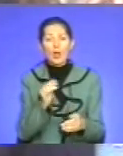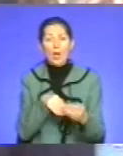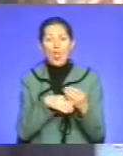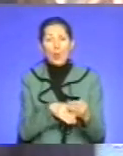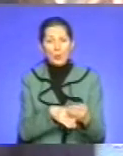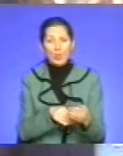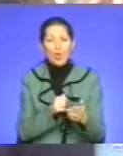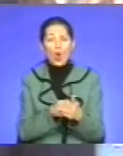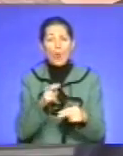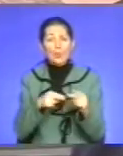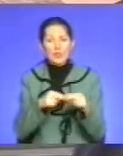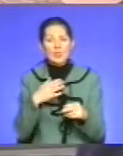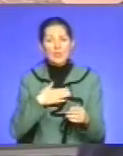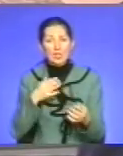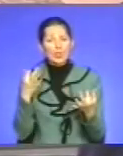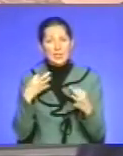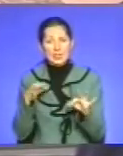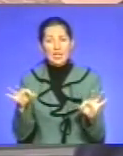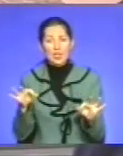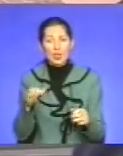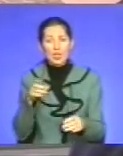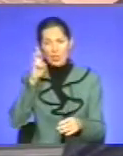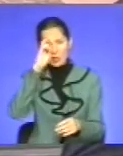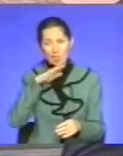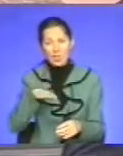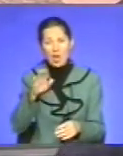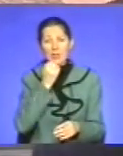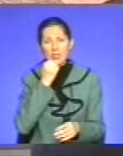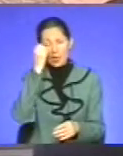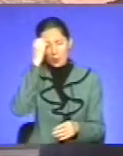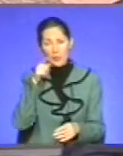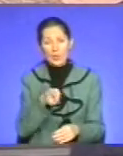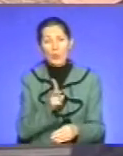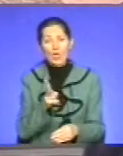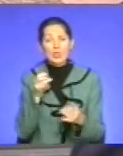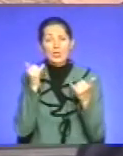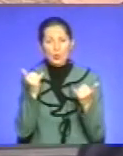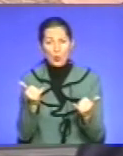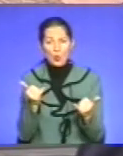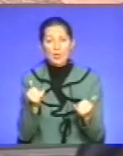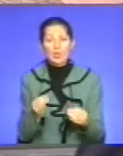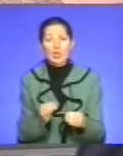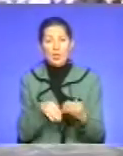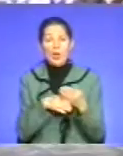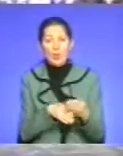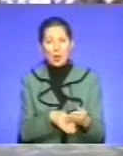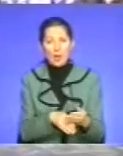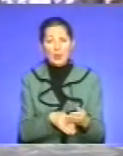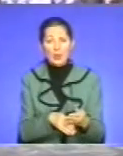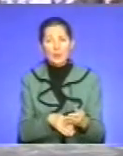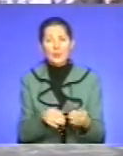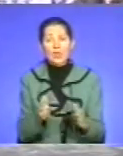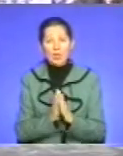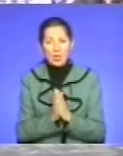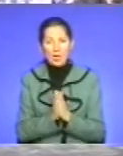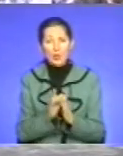будівництва нашої незалежної держави. Ми дякуємо тим, які сьогодні докладають свої зусилля, і закликаємо